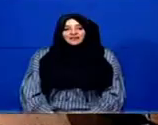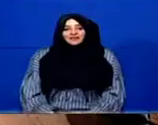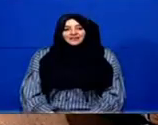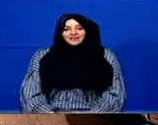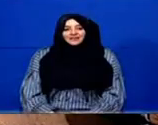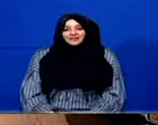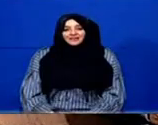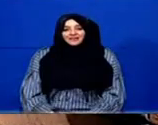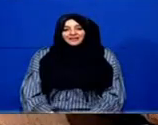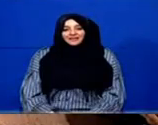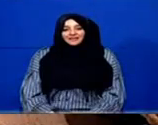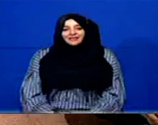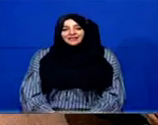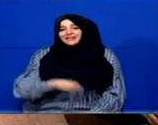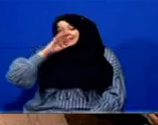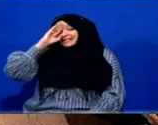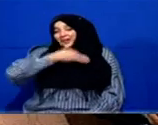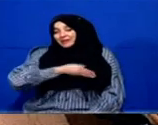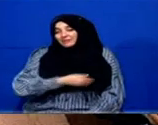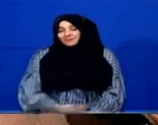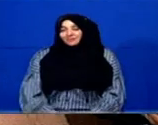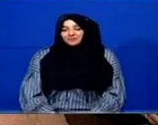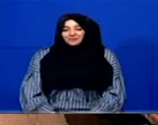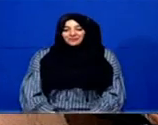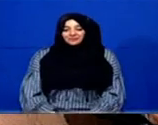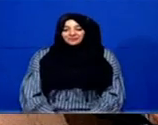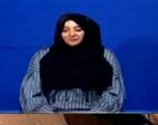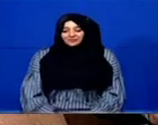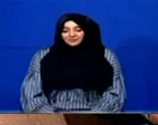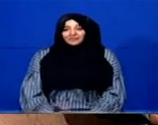تفضلي وعليكم السلام ورحمه الله